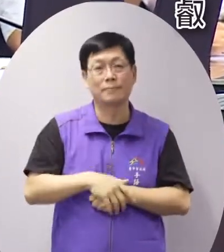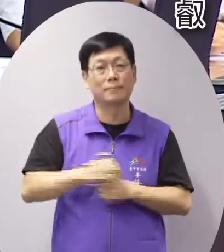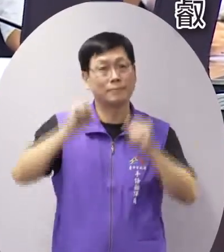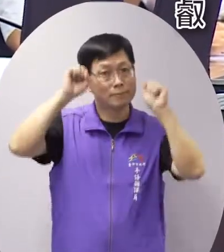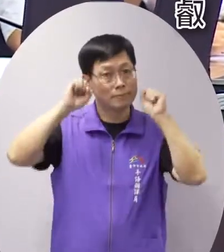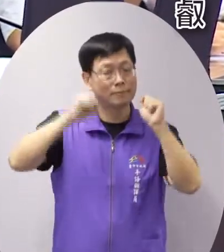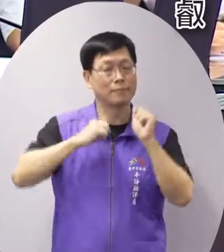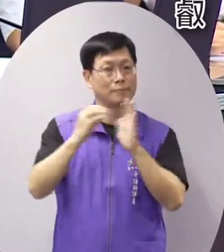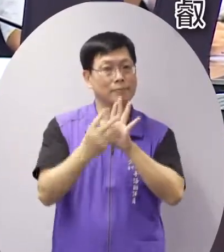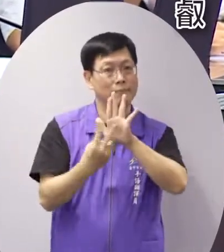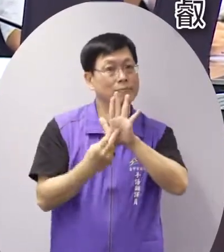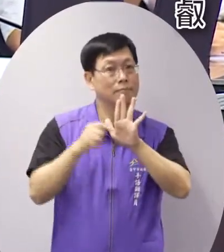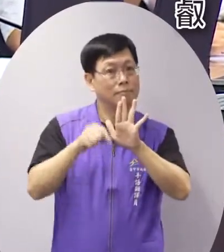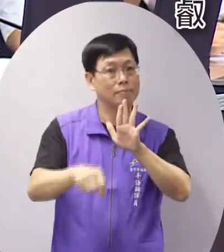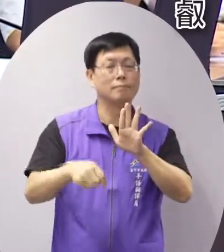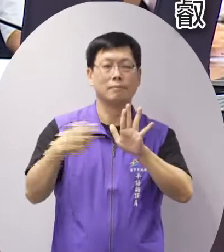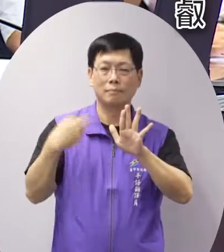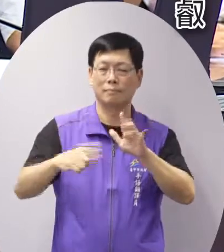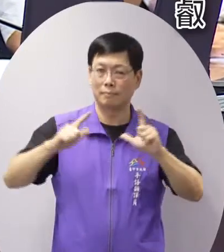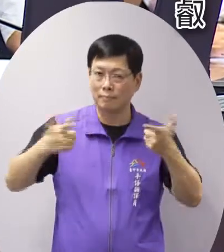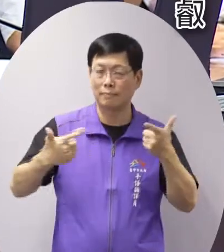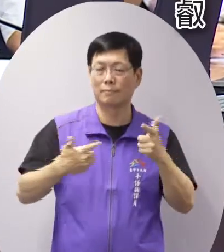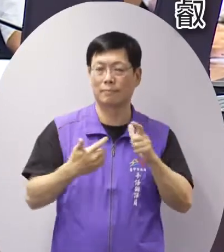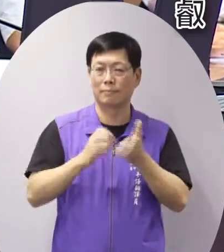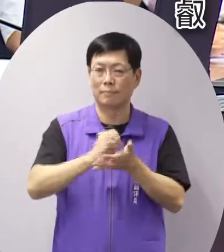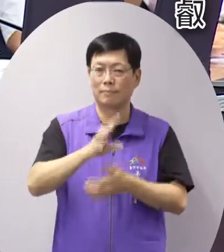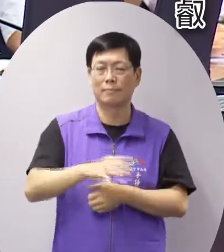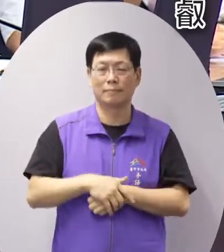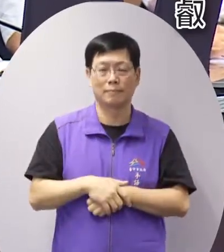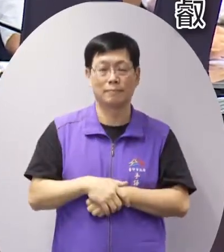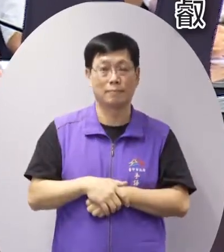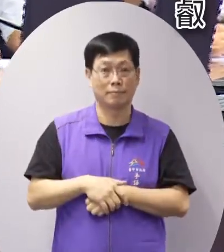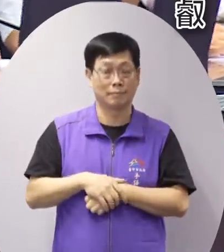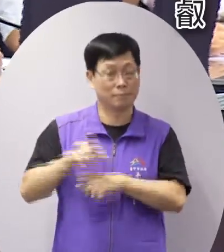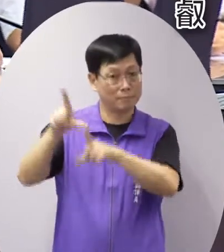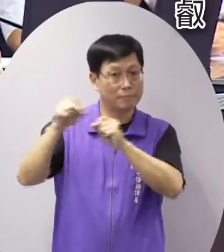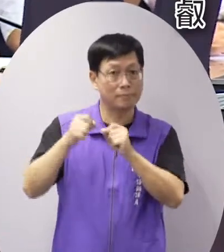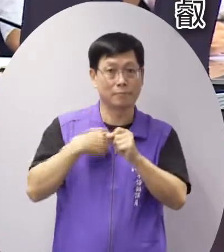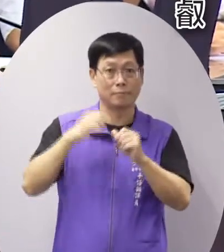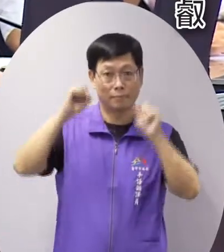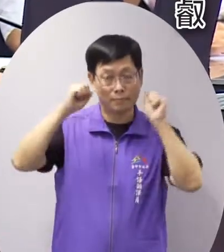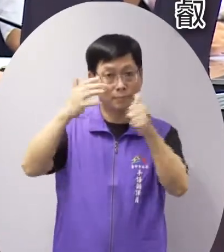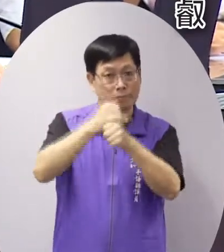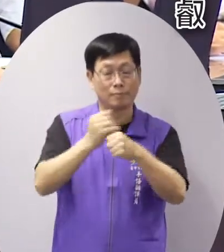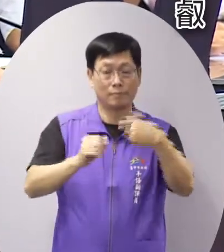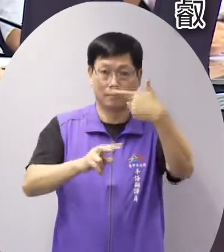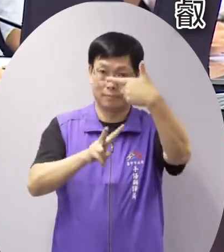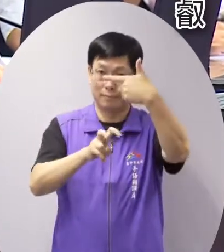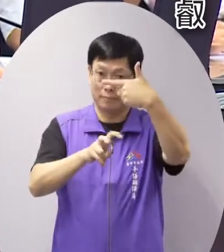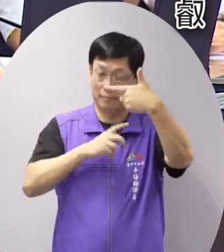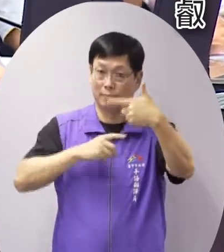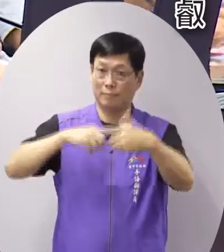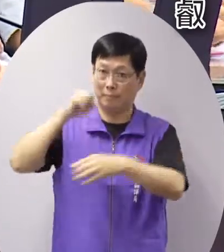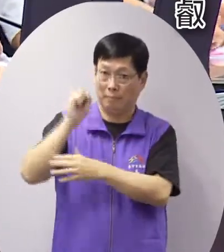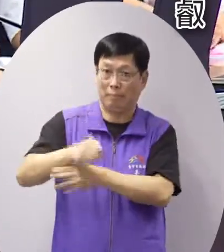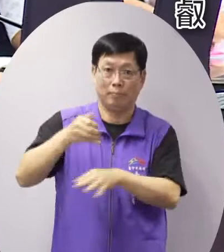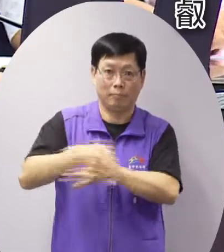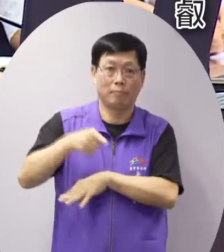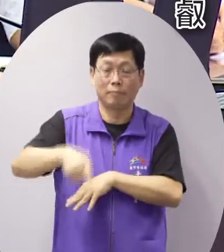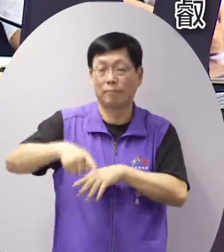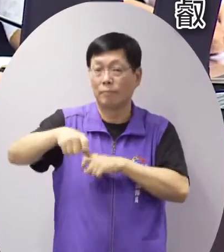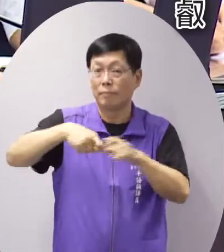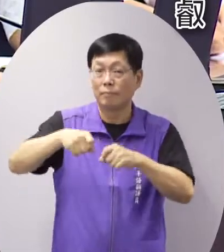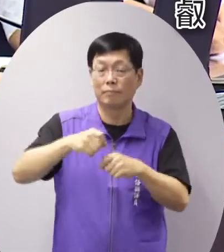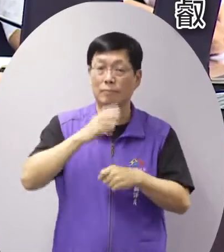运动局的部分就这个案做一个摘要的报告。那依照体育署在6月22号所核定的这个案子，